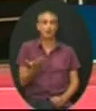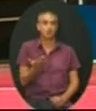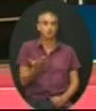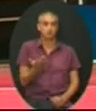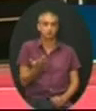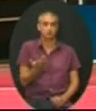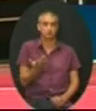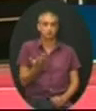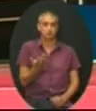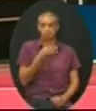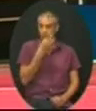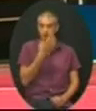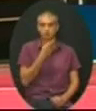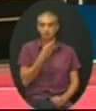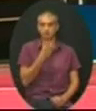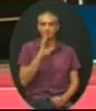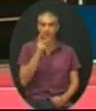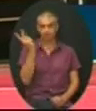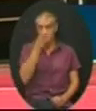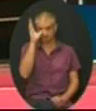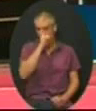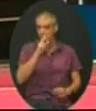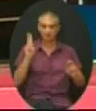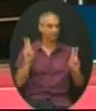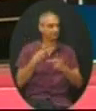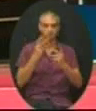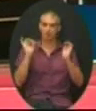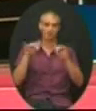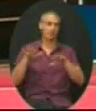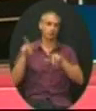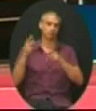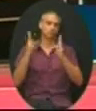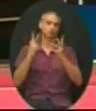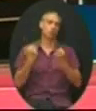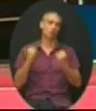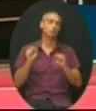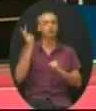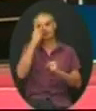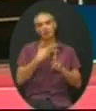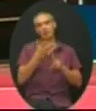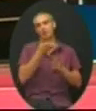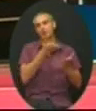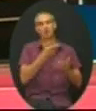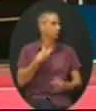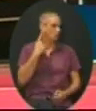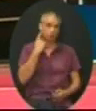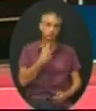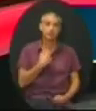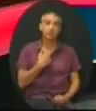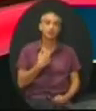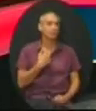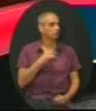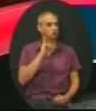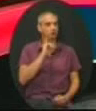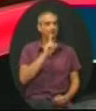בהרצאה שהם הגיעו למסקנה שאי אפשר להפיל את ראש הממשלה בדרך דמוקרטית, אז הם מבינים שרק דרך חקירות. טוב, אני לא שמעתי את הדברים האלה של יוסי ורטר, אני